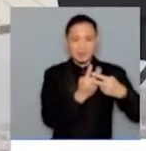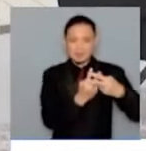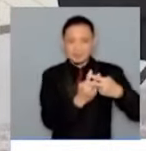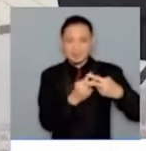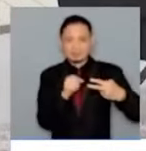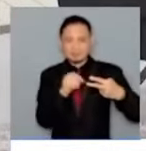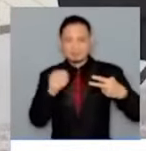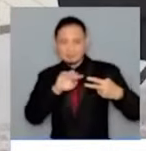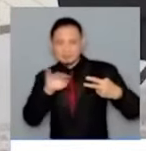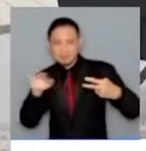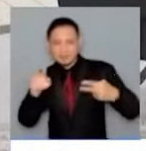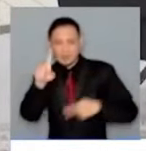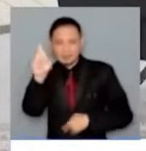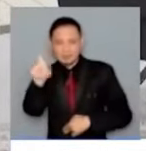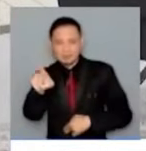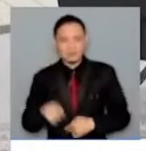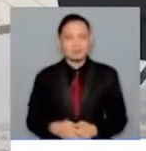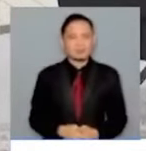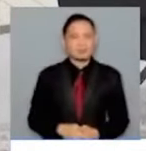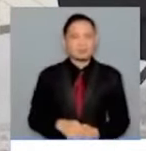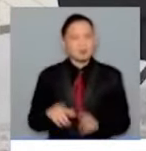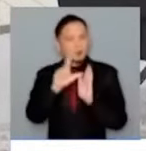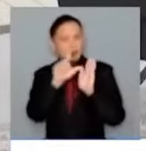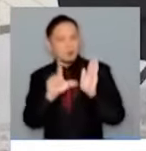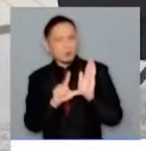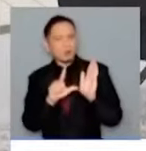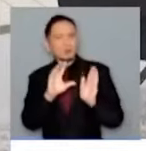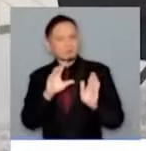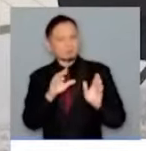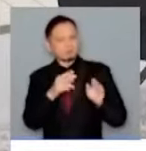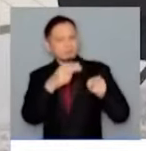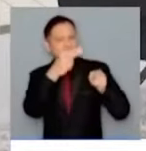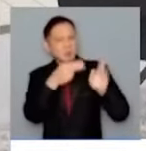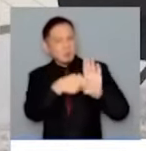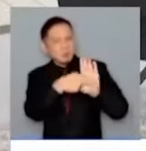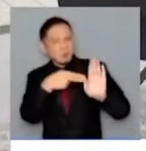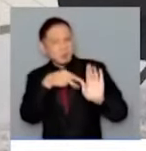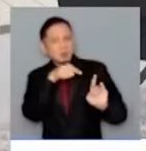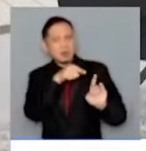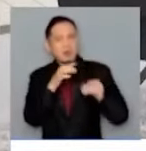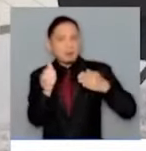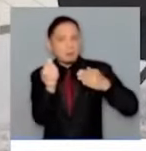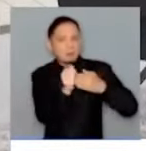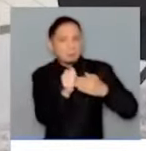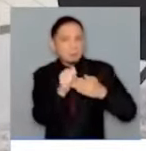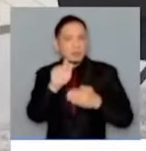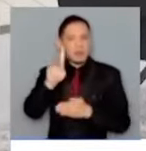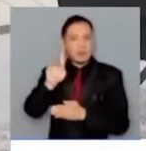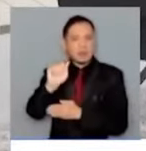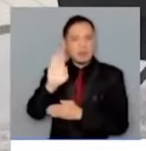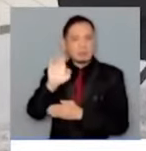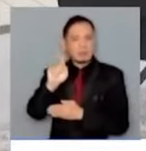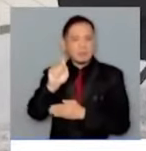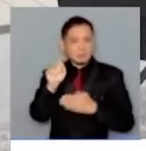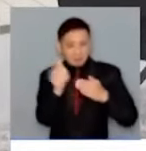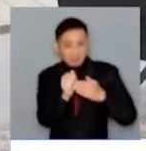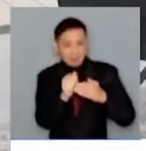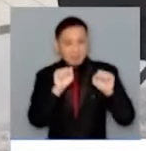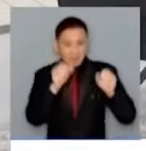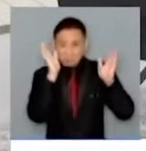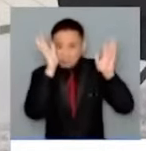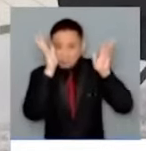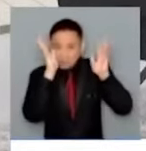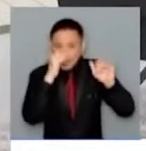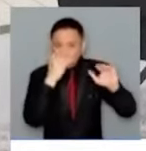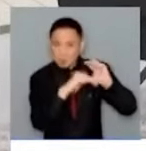sino ba talaga ang maituturing na kabit? Kahit ba textmates o chatsmates lang, pwede nang tawaging kabit?